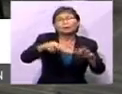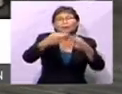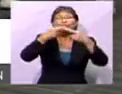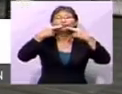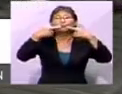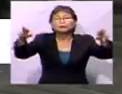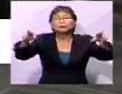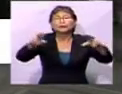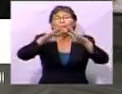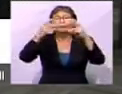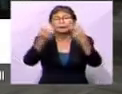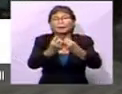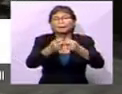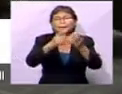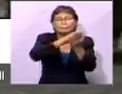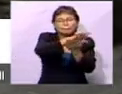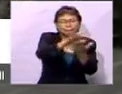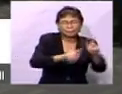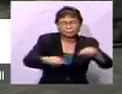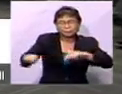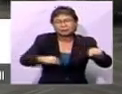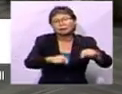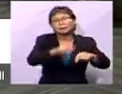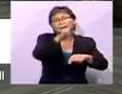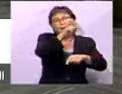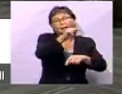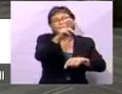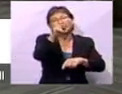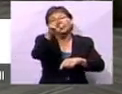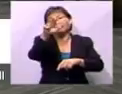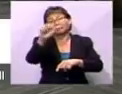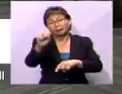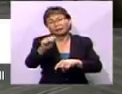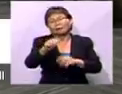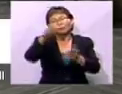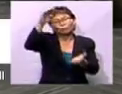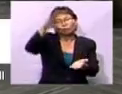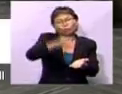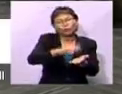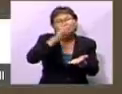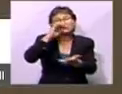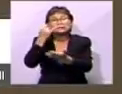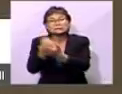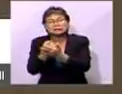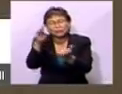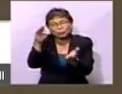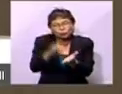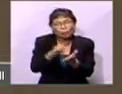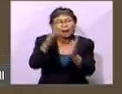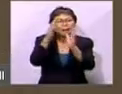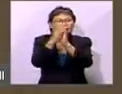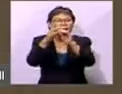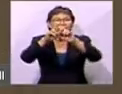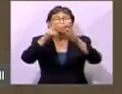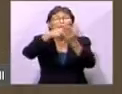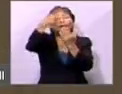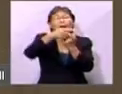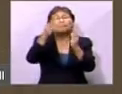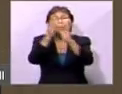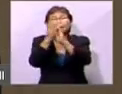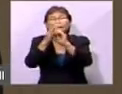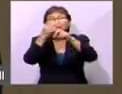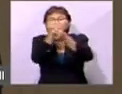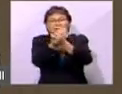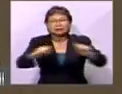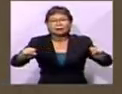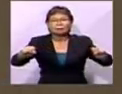pelan tindakan bidang keberhasilan utama negara NKRA mengurangkan jenayah program Bandar Selamat, inisiatif